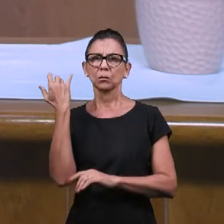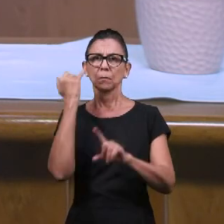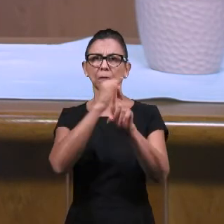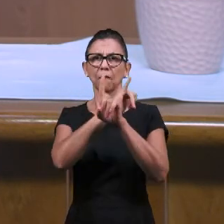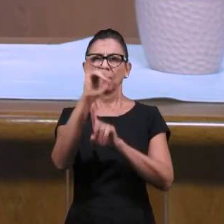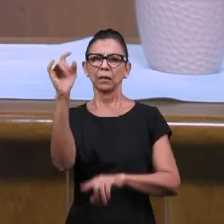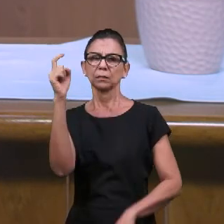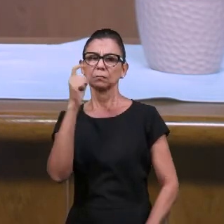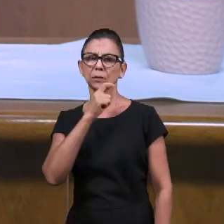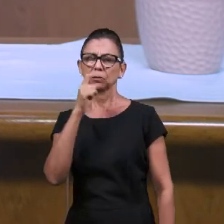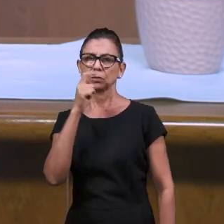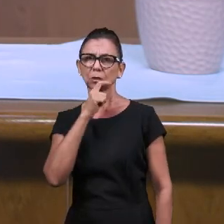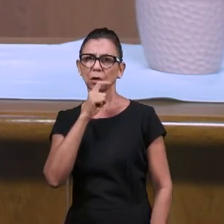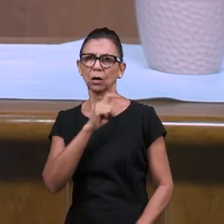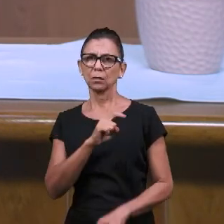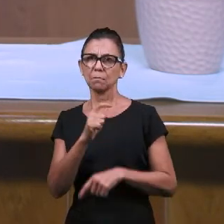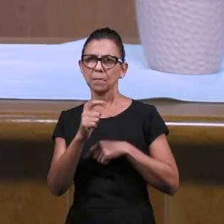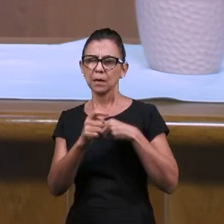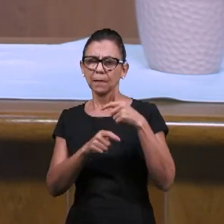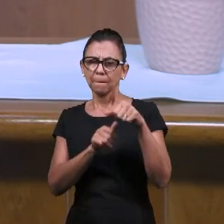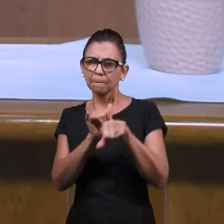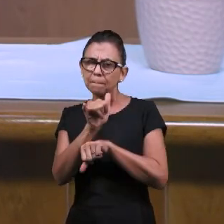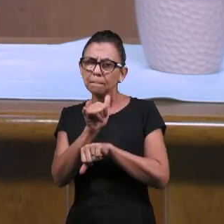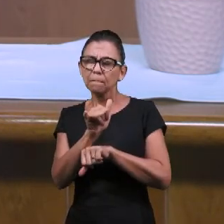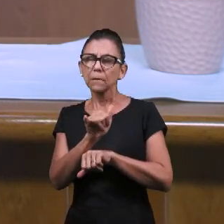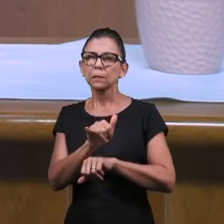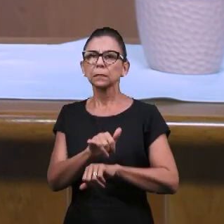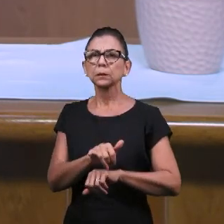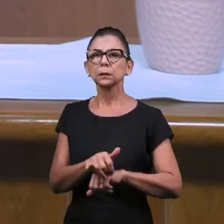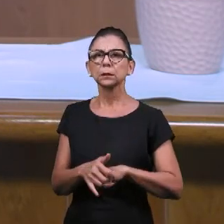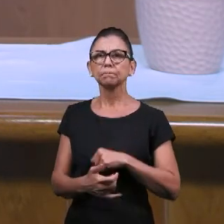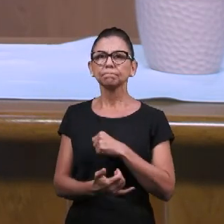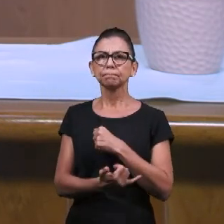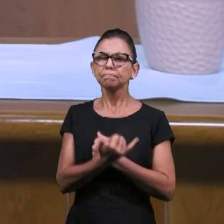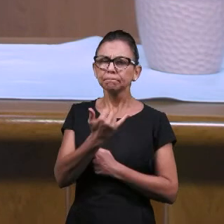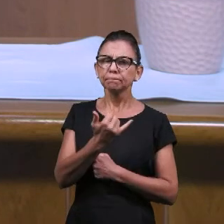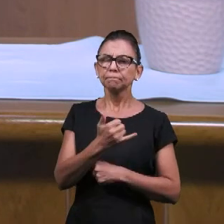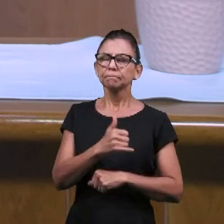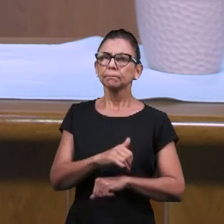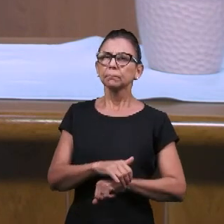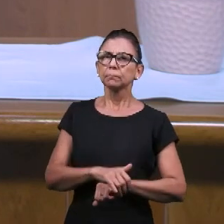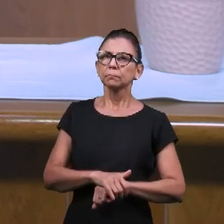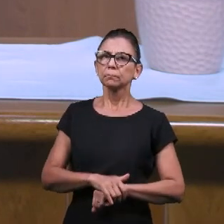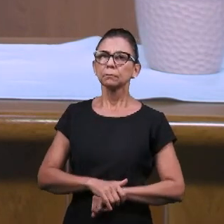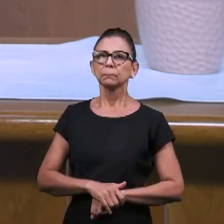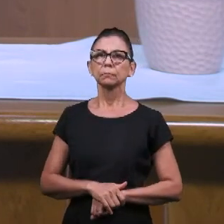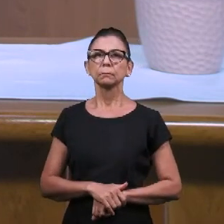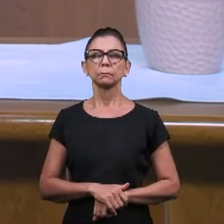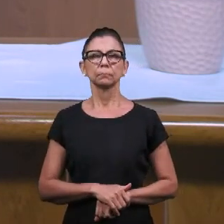придут лжеучителя, лжепророки, чтобы